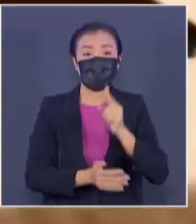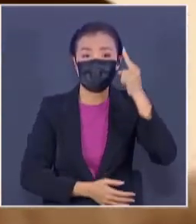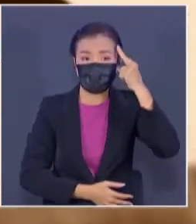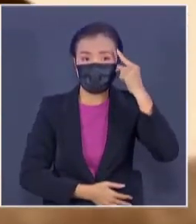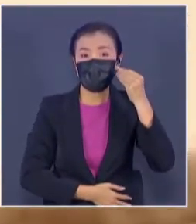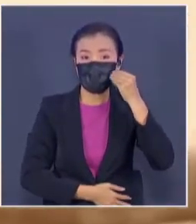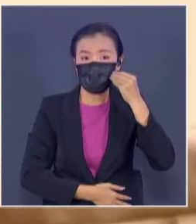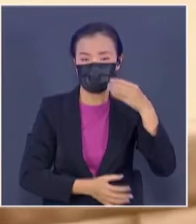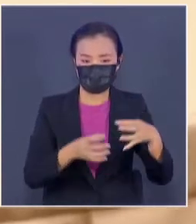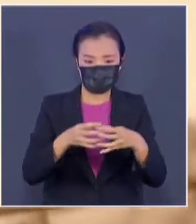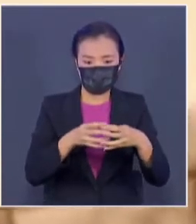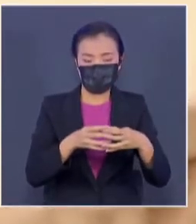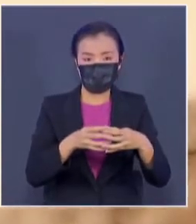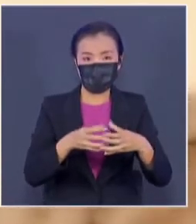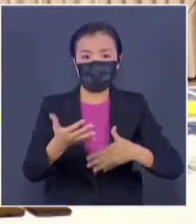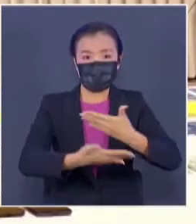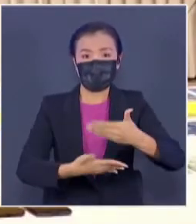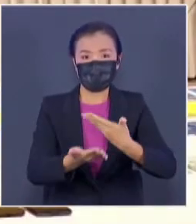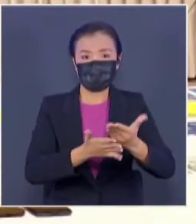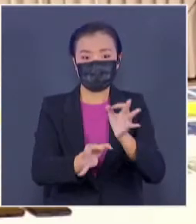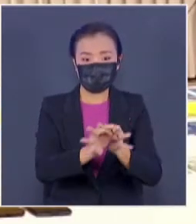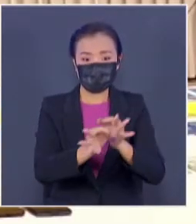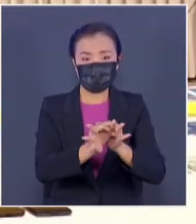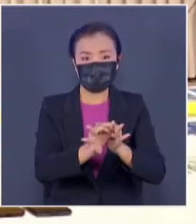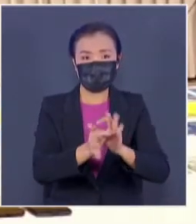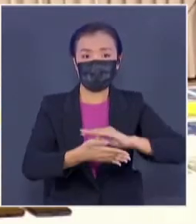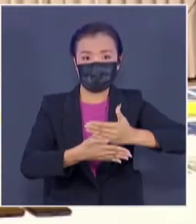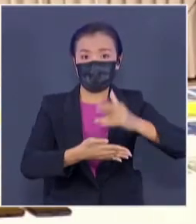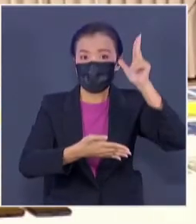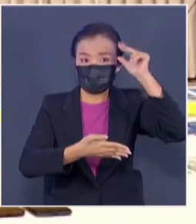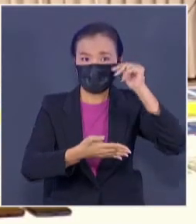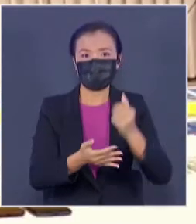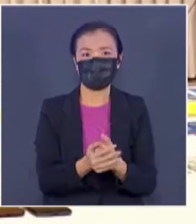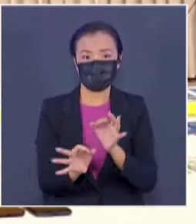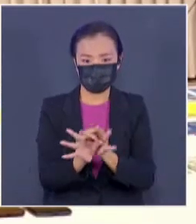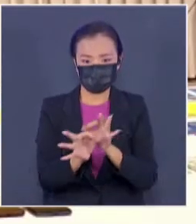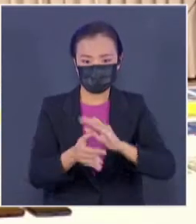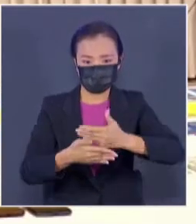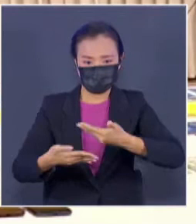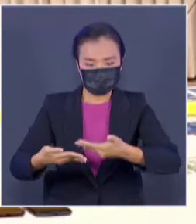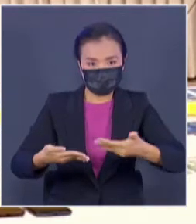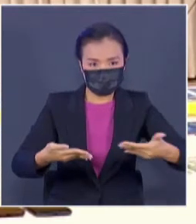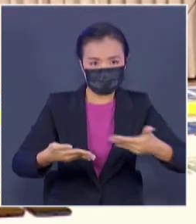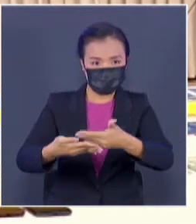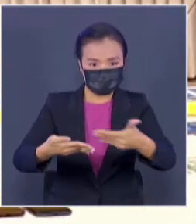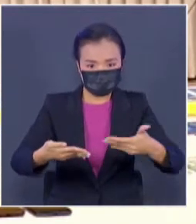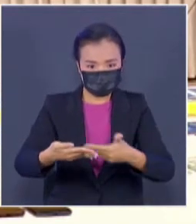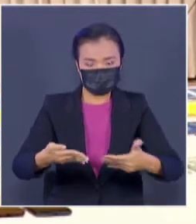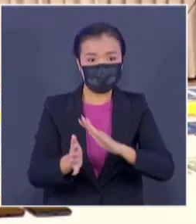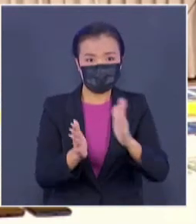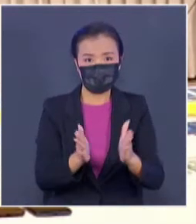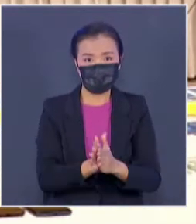เป็นบ้านของขบวนการรับซื้อขายบัญชีม้าจากการตรวจค้นพบบัญชีธนาคารหลายธนาคารเลยนะคะรวมกว่